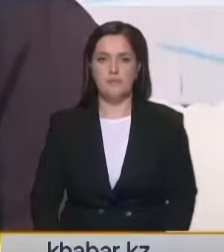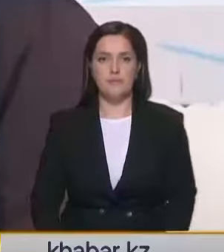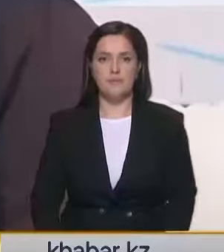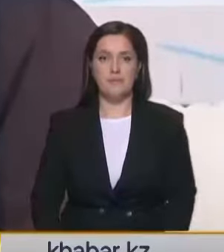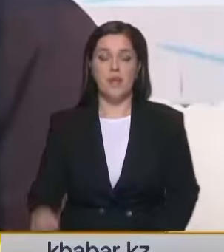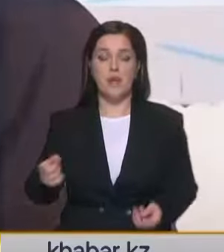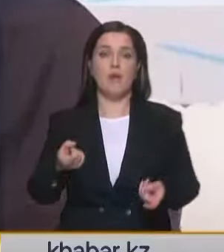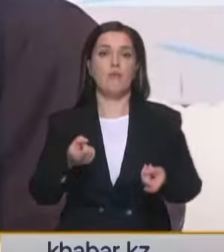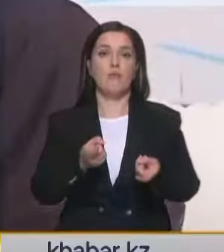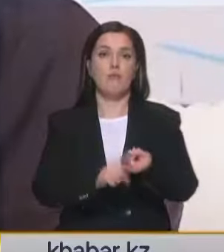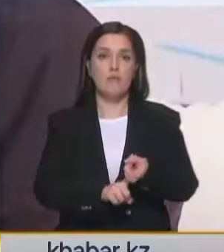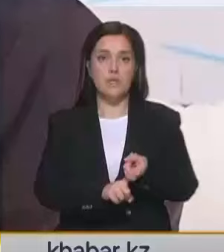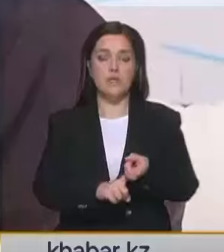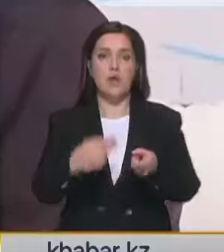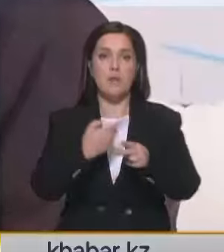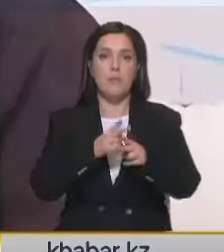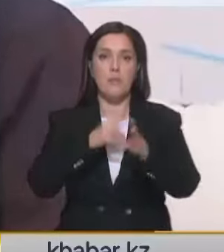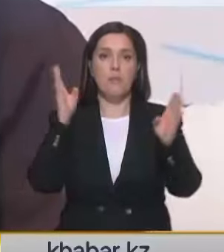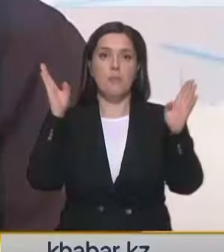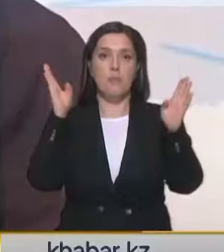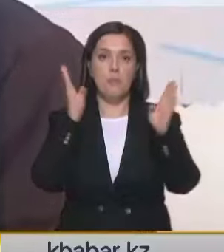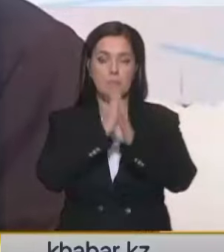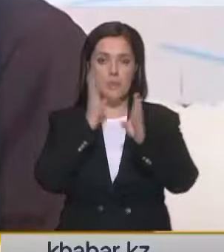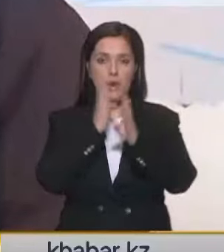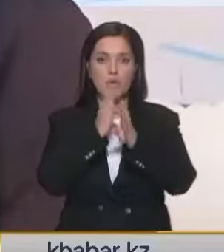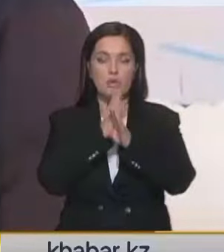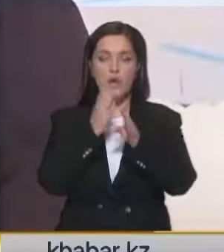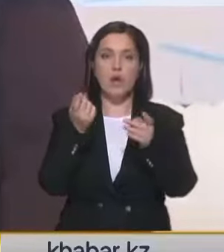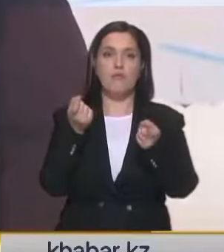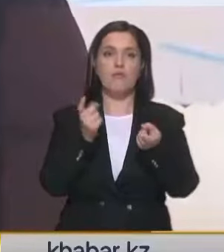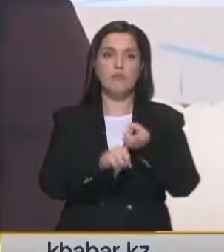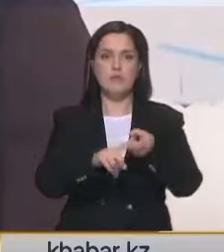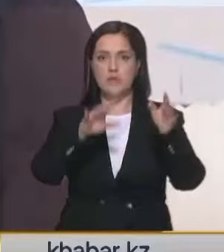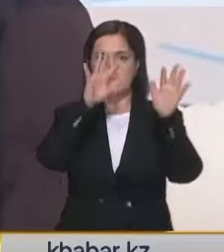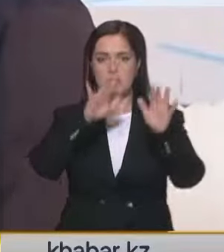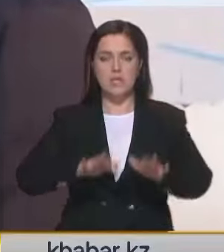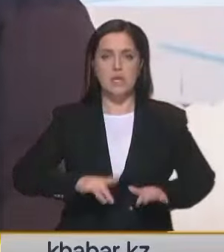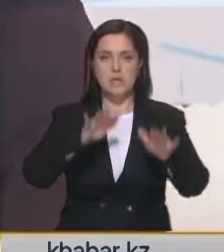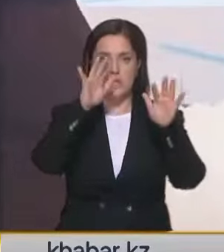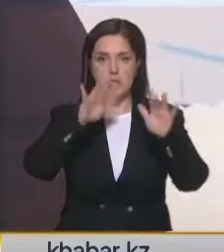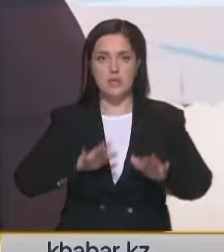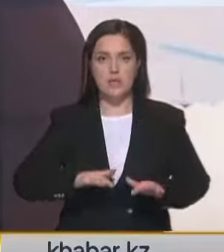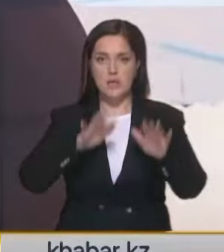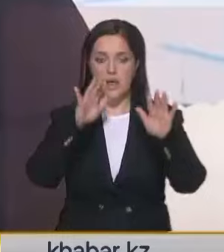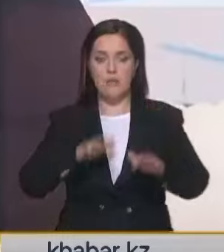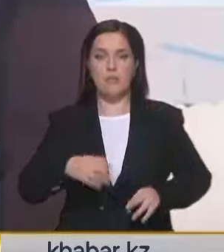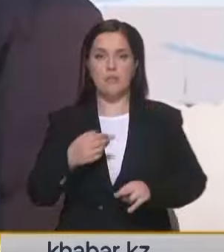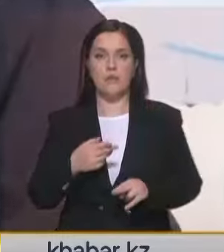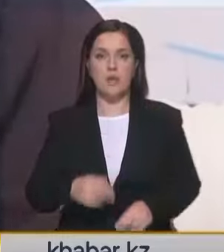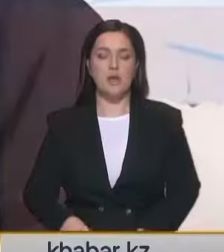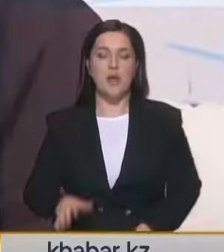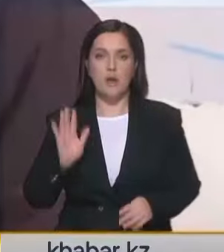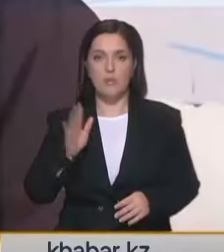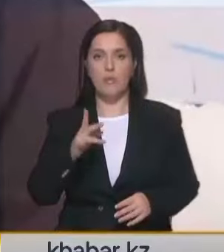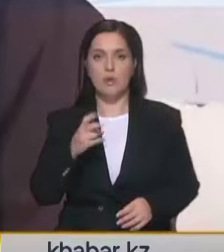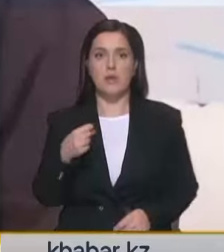с погодными... Природное явление в связи с погодными условиями, обильность снегопадов и с резким переходом